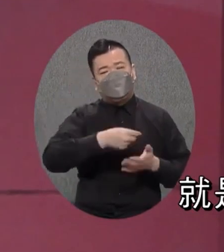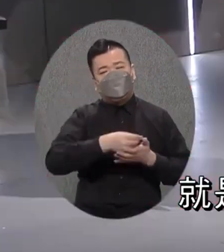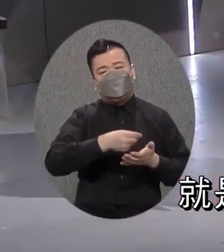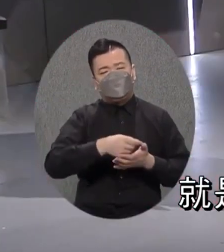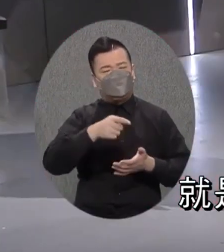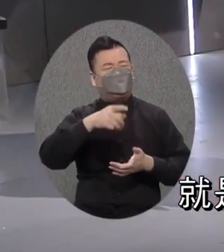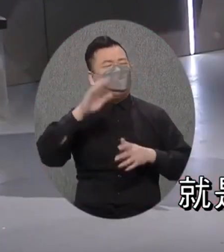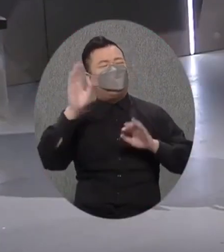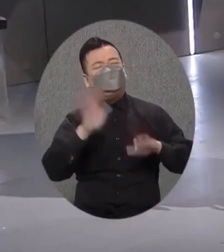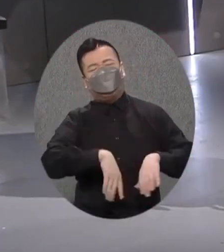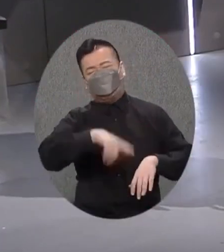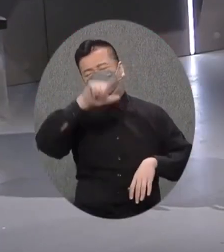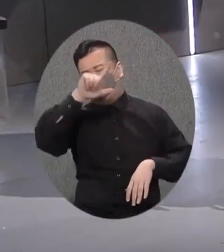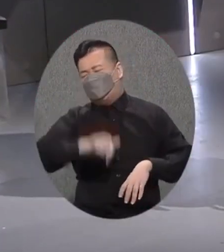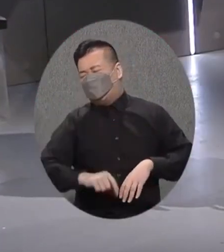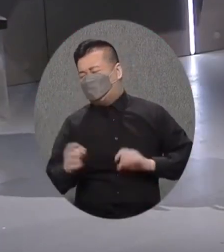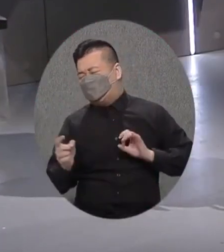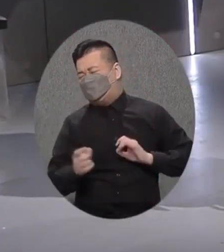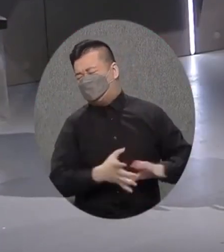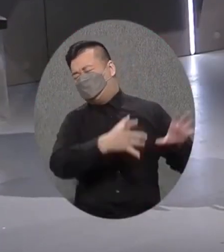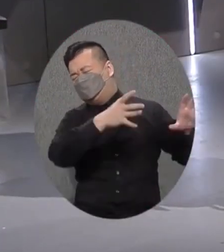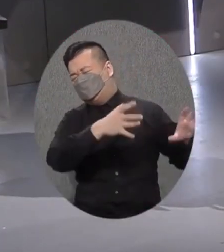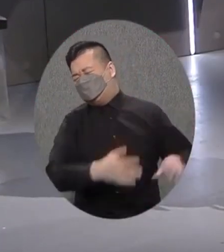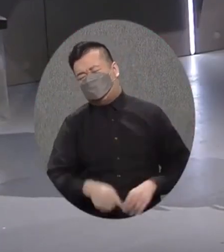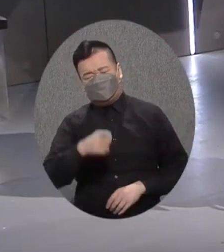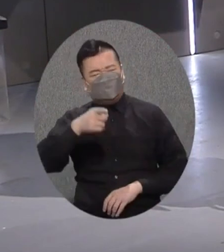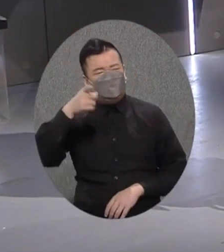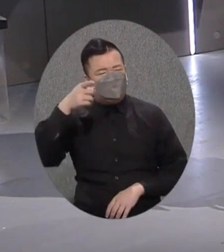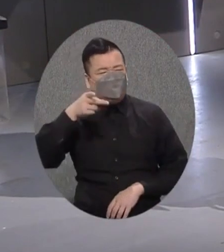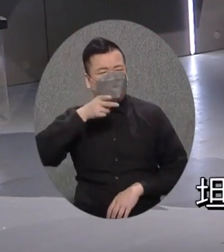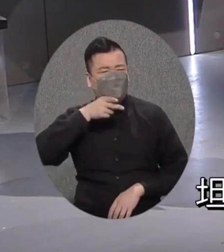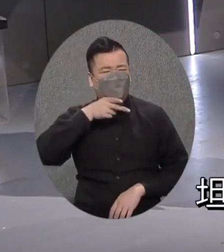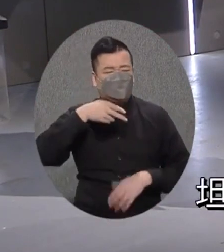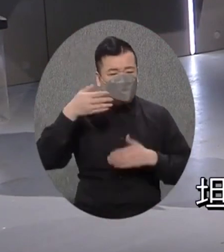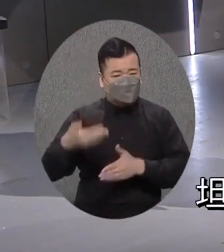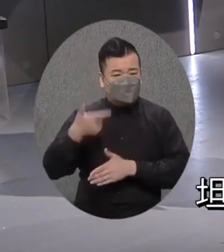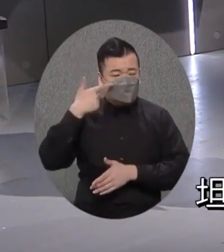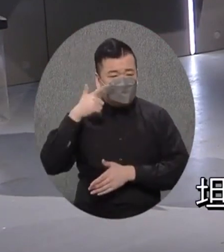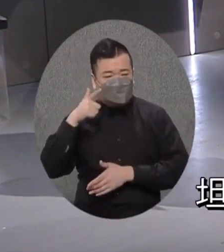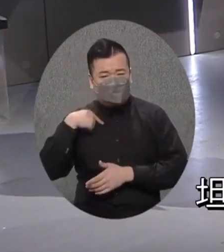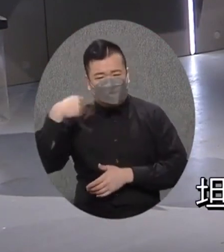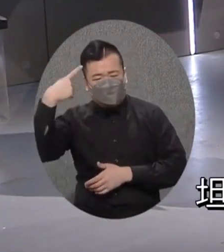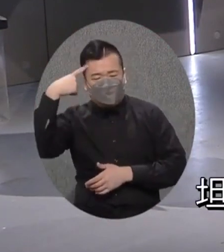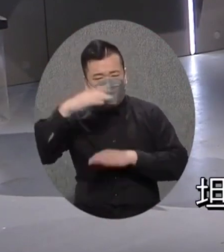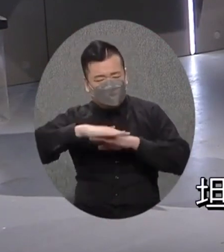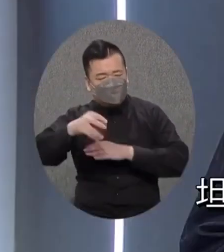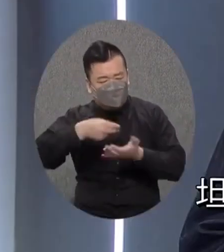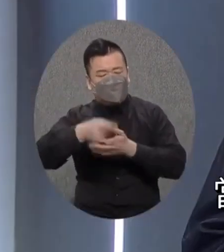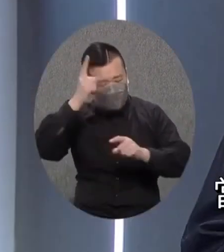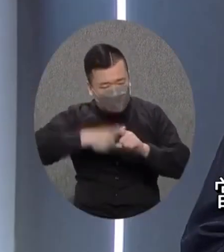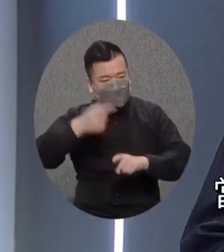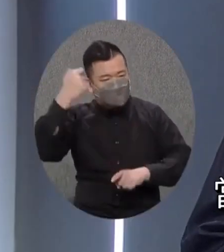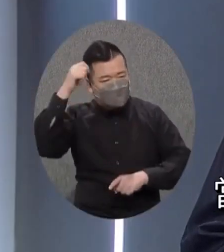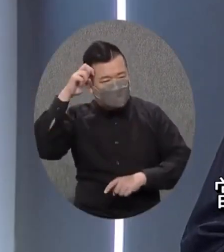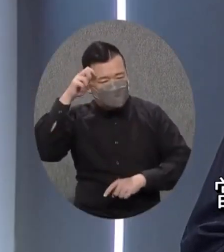school， 即係好像很舊，同埋唔係我哋好當代，因為當代藝術我哋很少想版畫的，坦白講，即係當